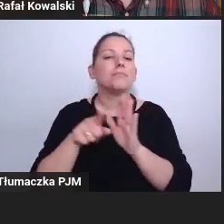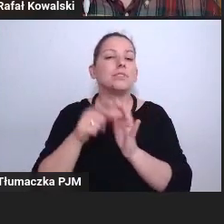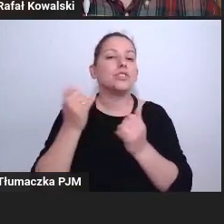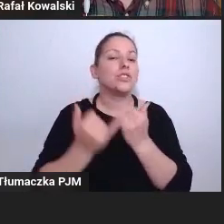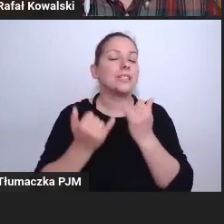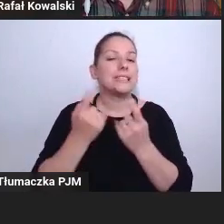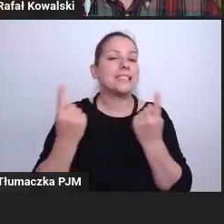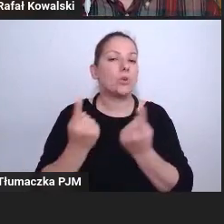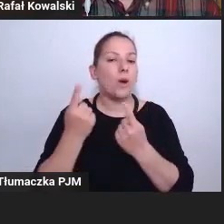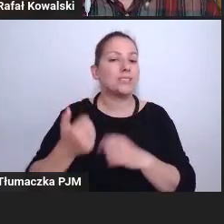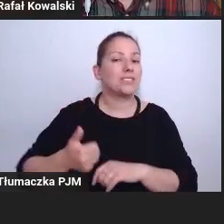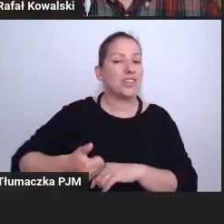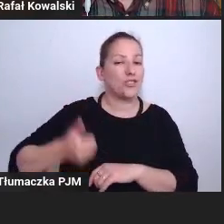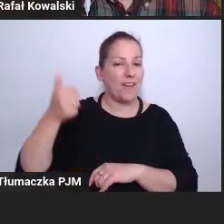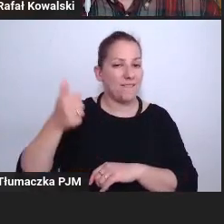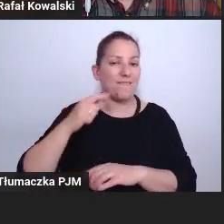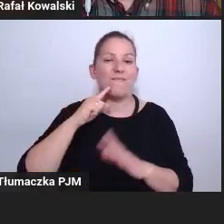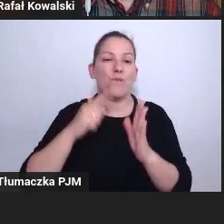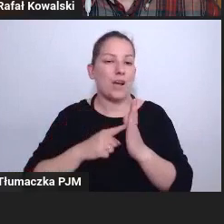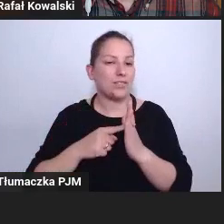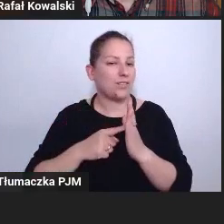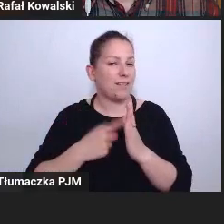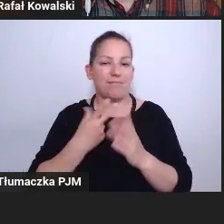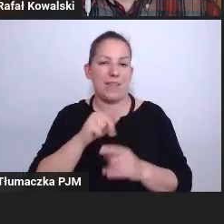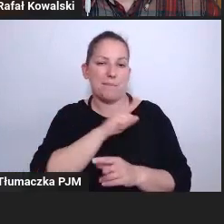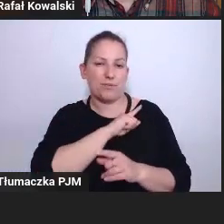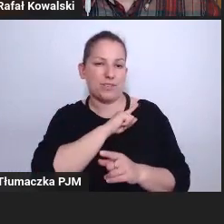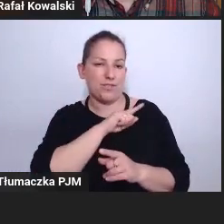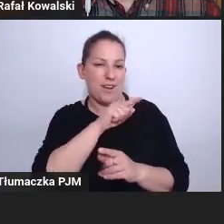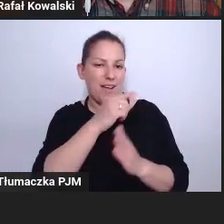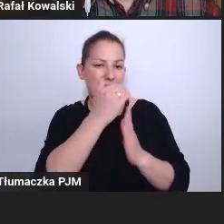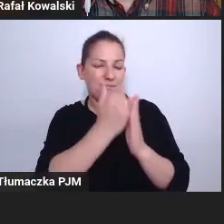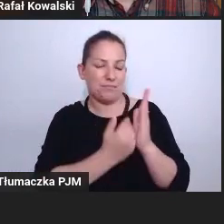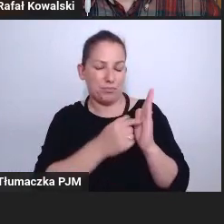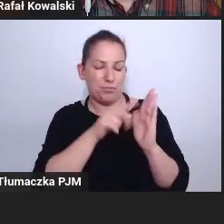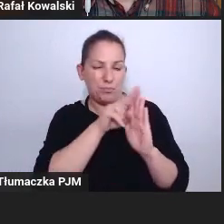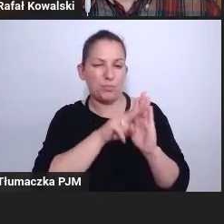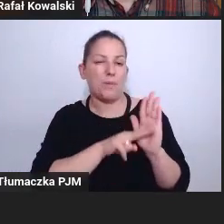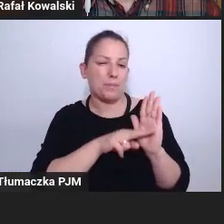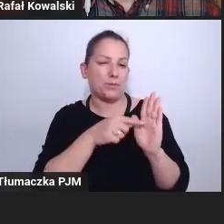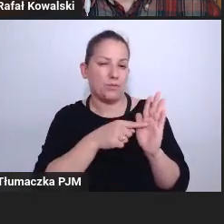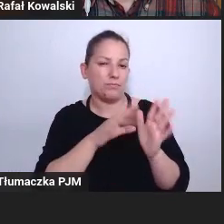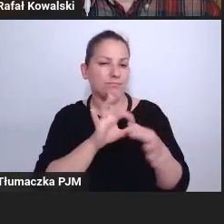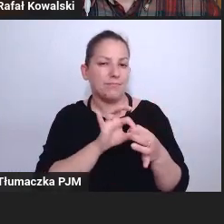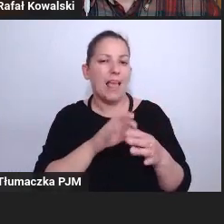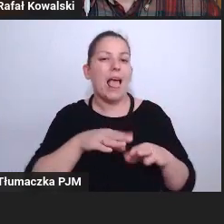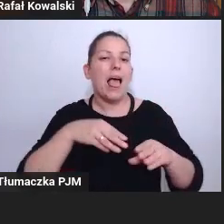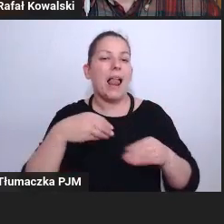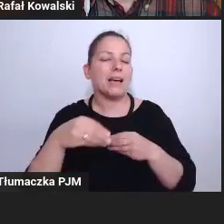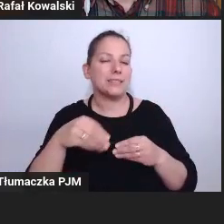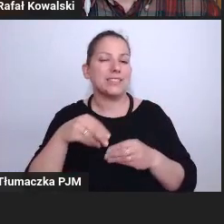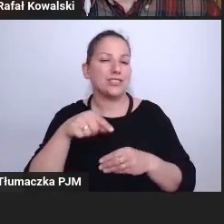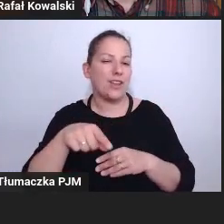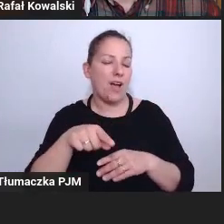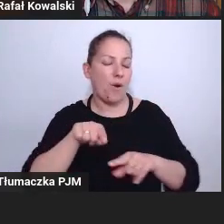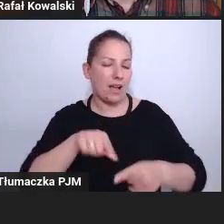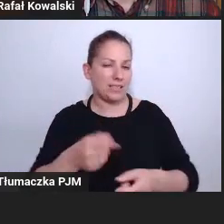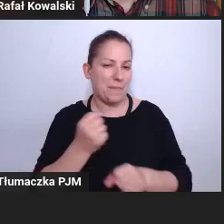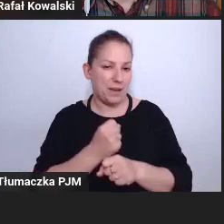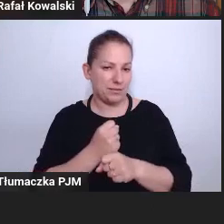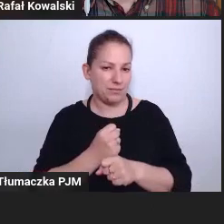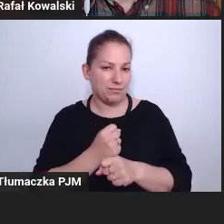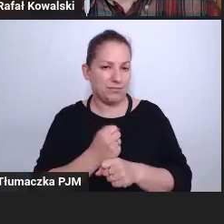kiedy pracodawca właśnie nie przestrzega tych przepisów związanych z elastyczną organizacją pracy. Czyli